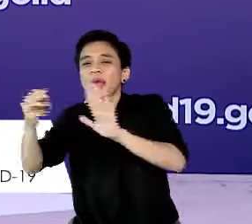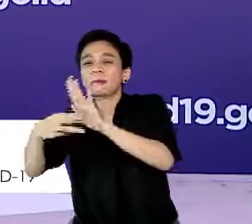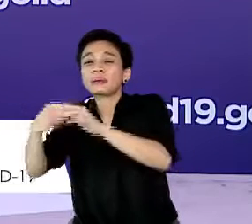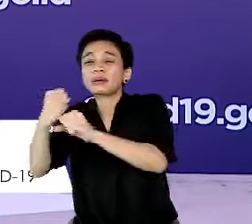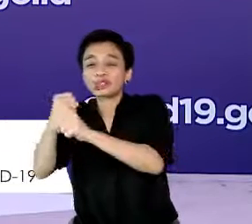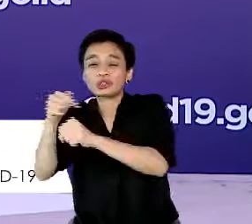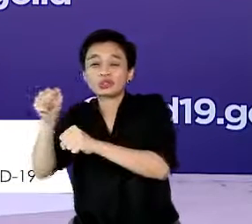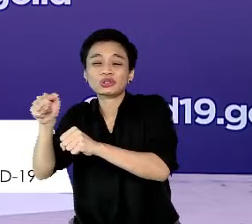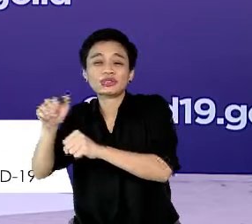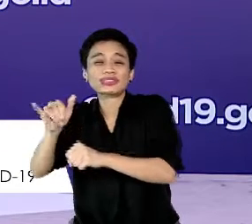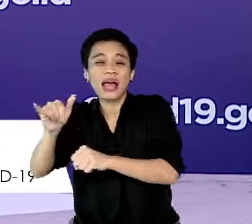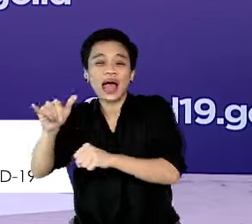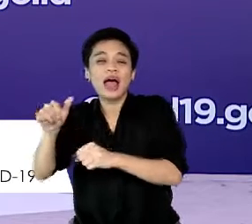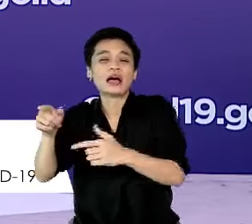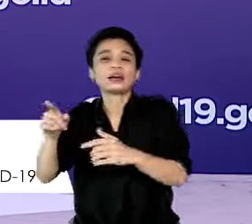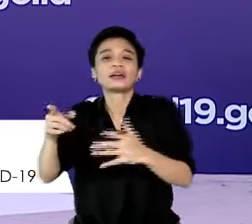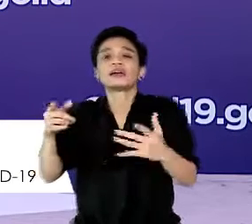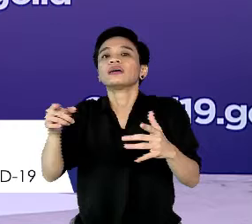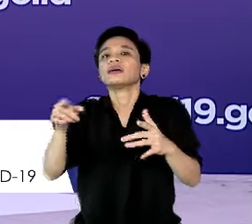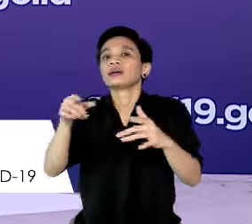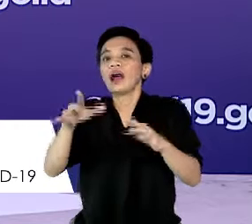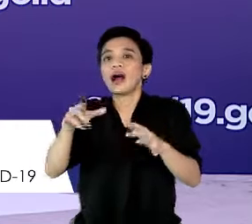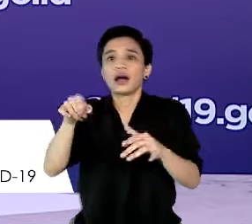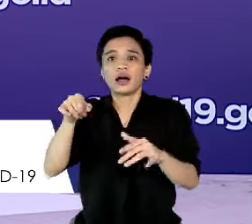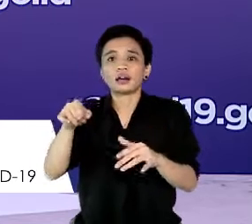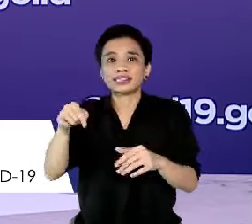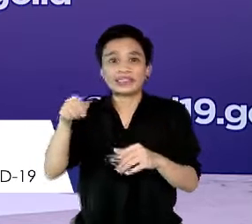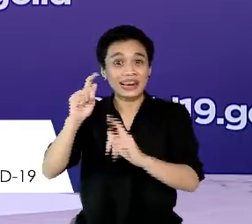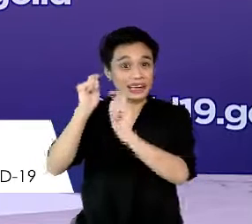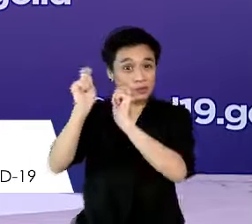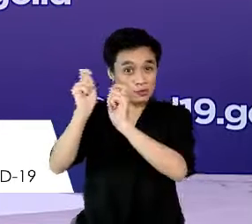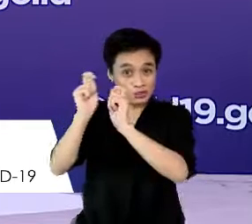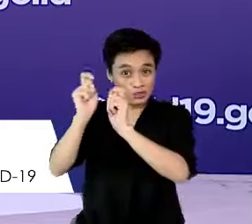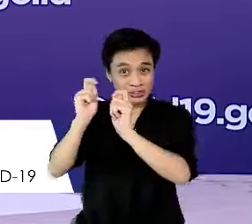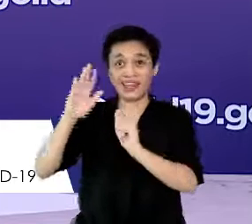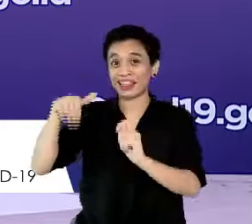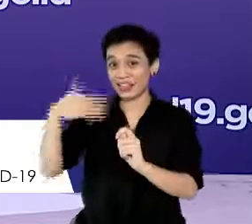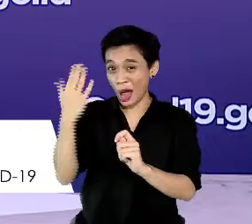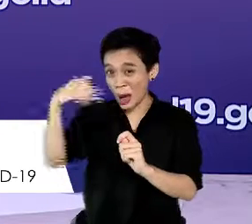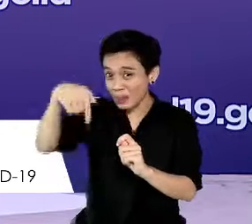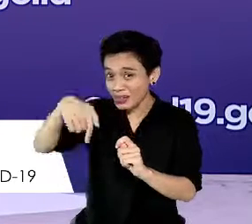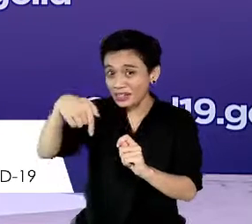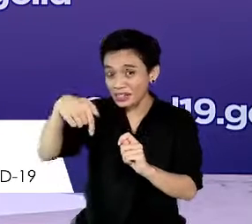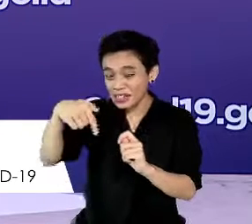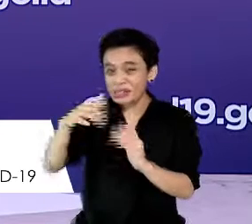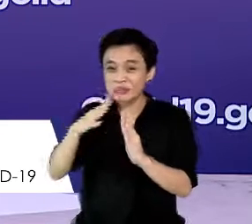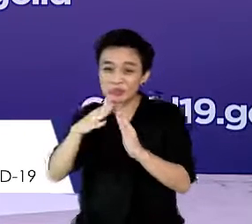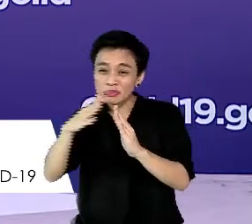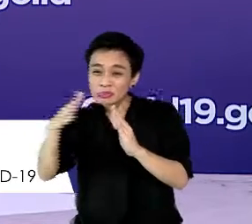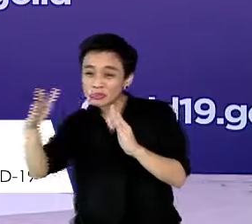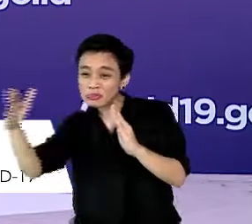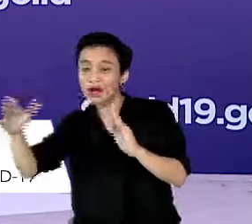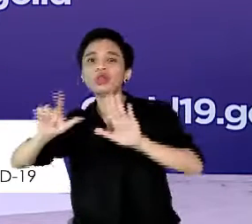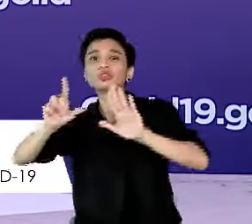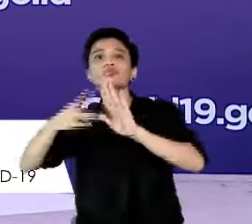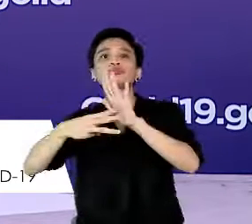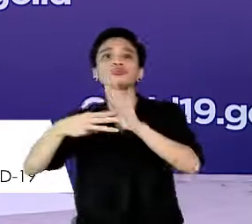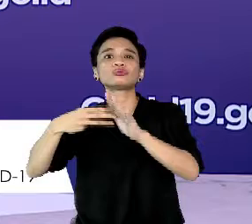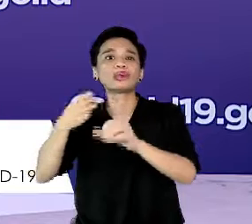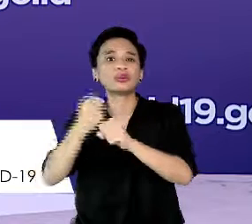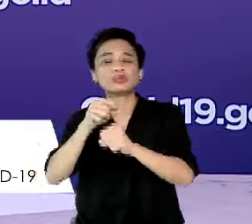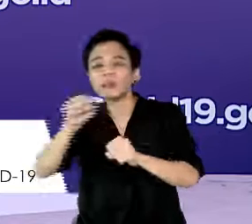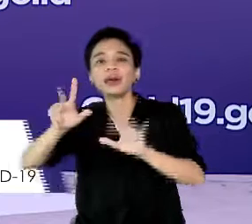periode tambahan ini bisa saja dampak dari periode Idul Fitri di tahun ini bertahan selama 7 sampai dengan